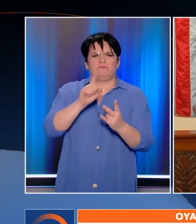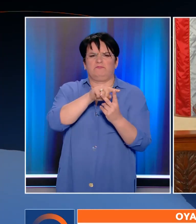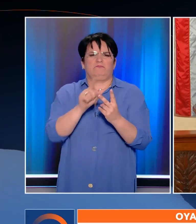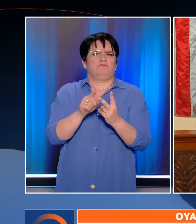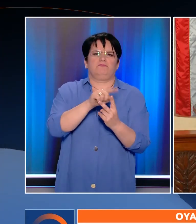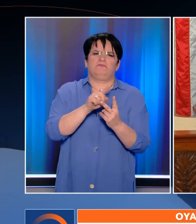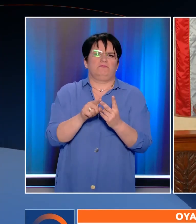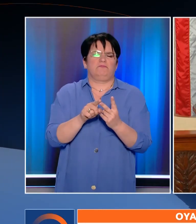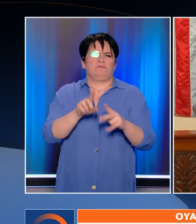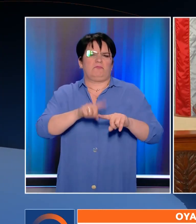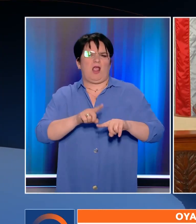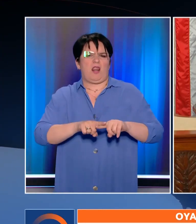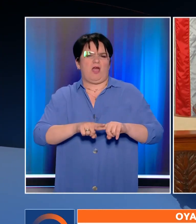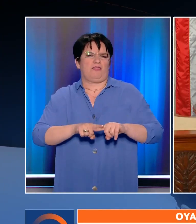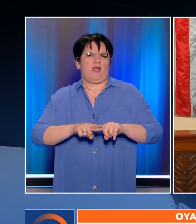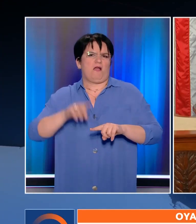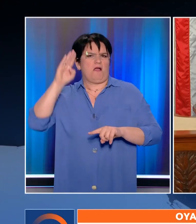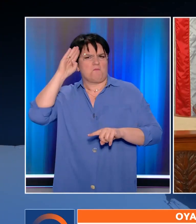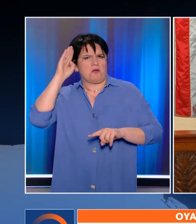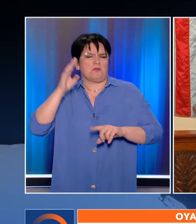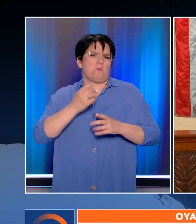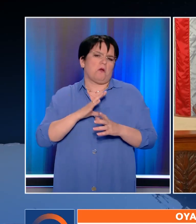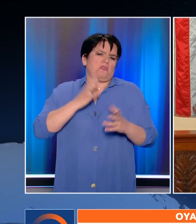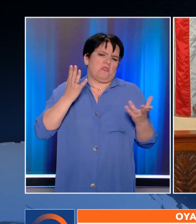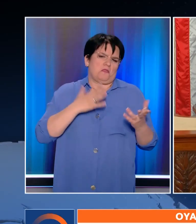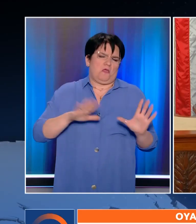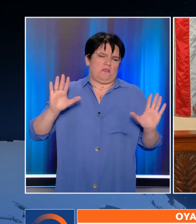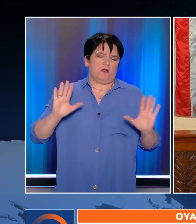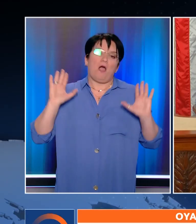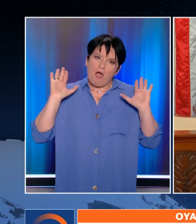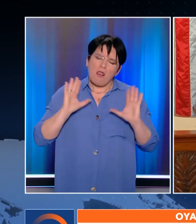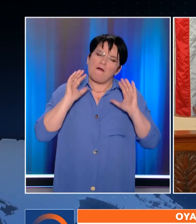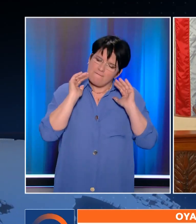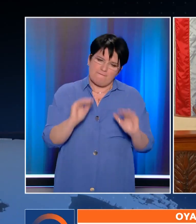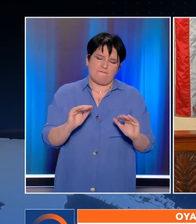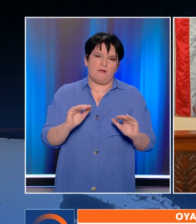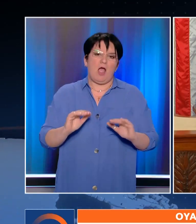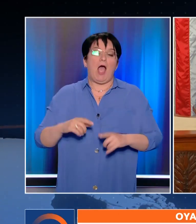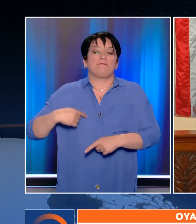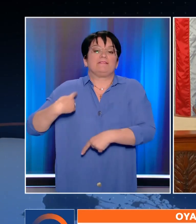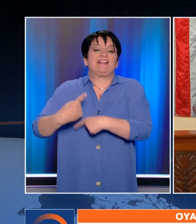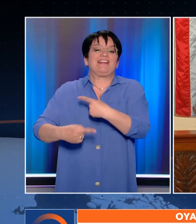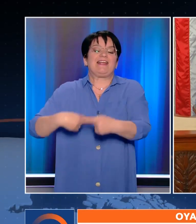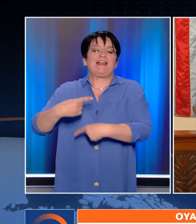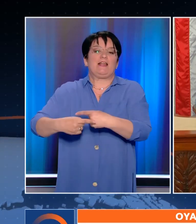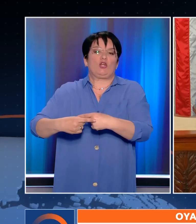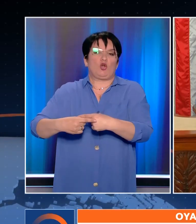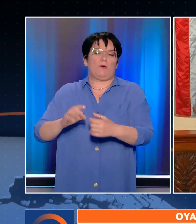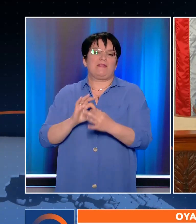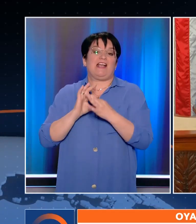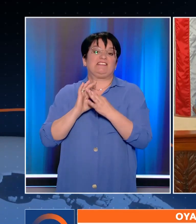μέρη δεν αντιταχθεί. Αυτή είναι η κληρονομιά αυτής της εταιρικής μας στρατηγικής